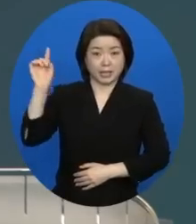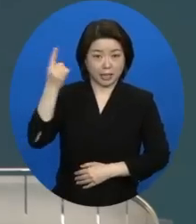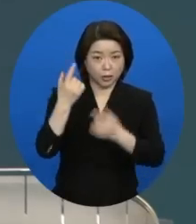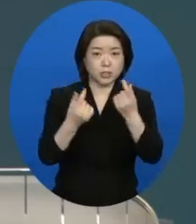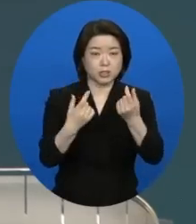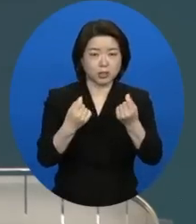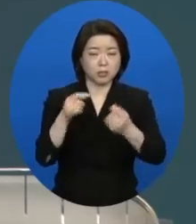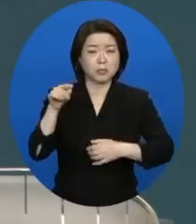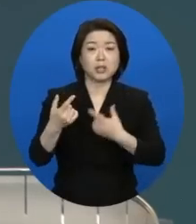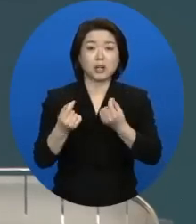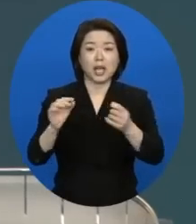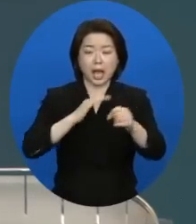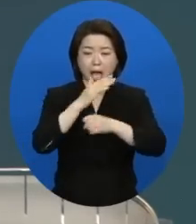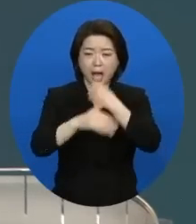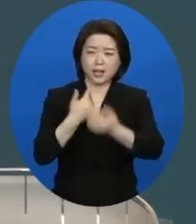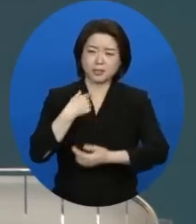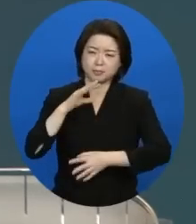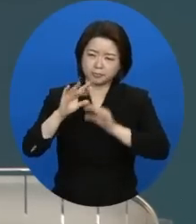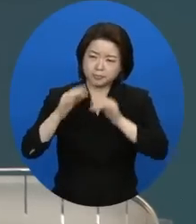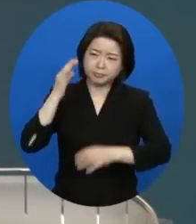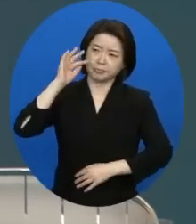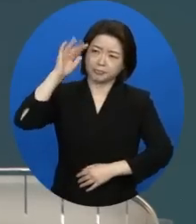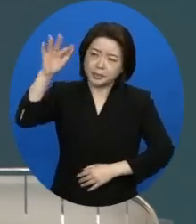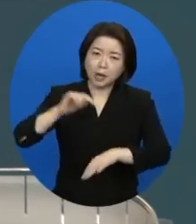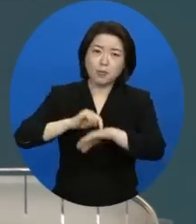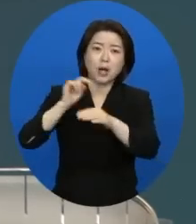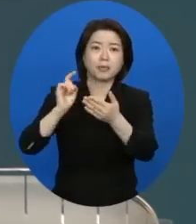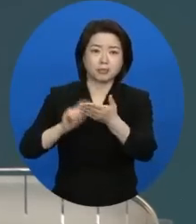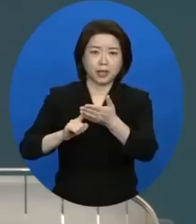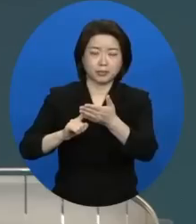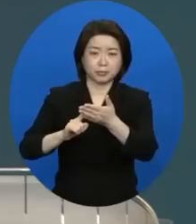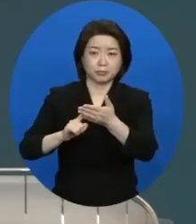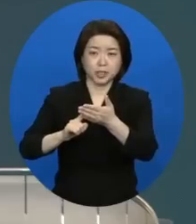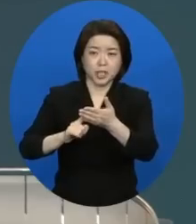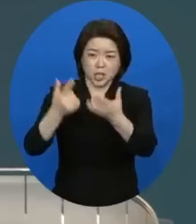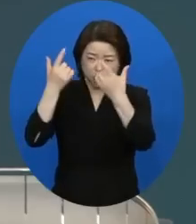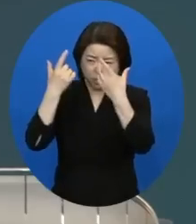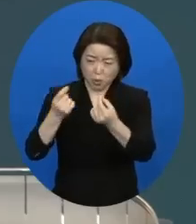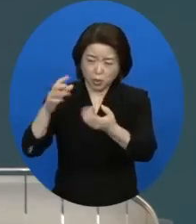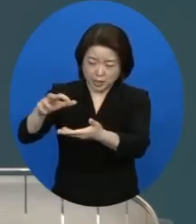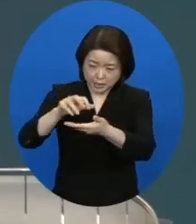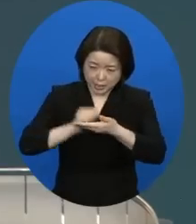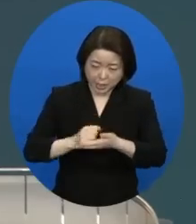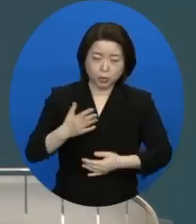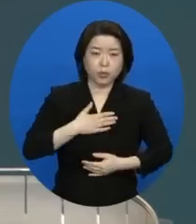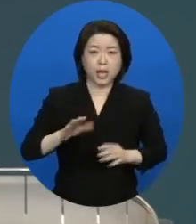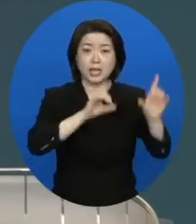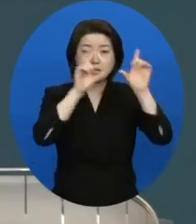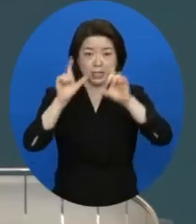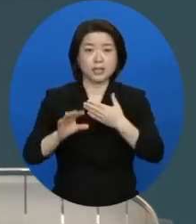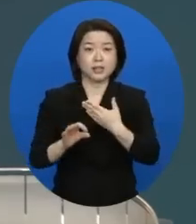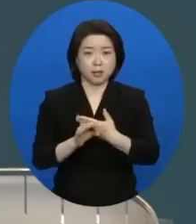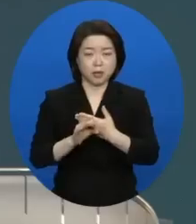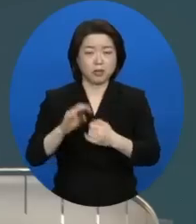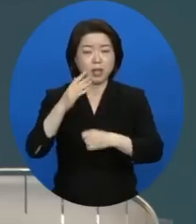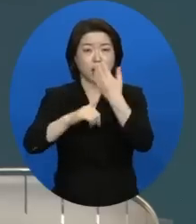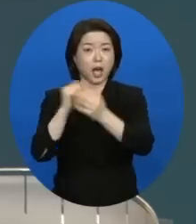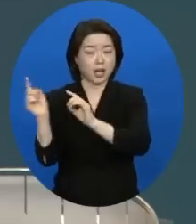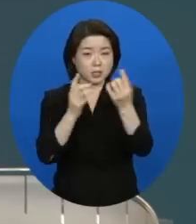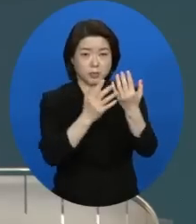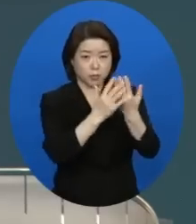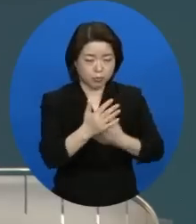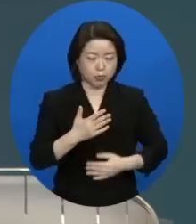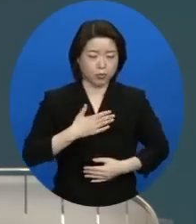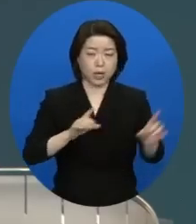다윗처럼 그렇게 하나님을 갈망하고 사모하는 마음을 우리가 가지고 산다면 하나님의 부흥을 우리의 삶